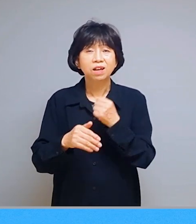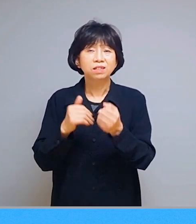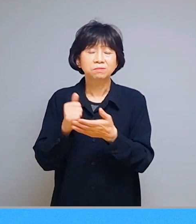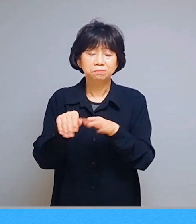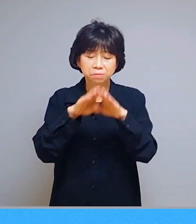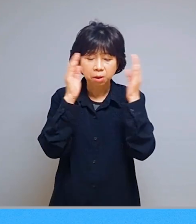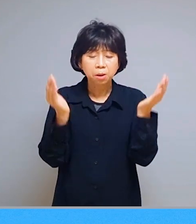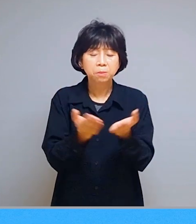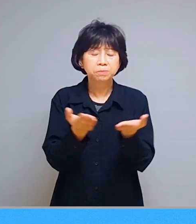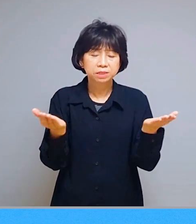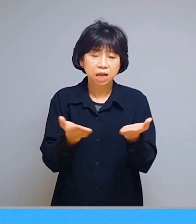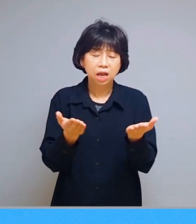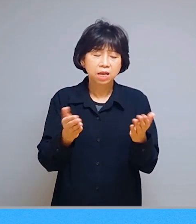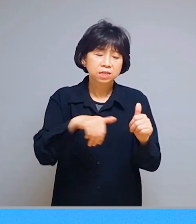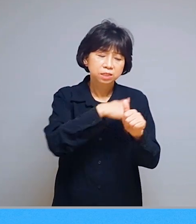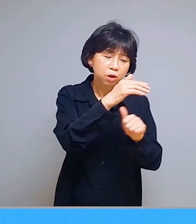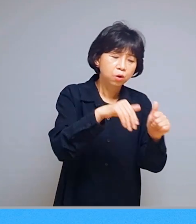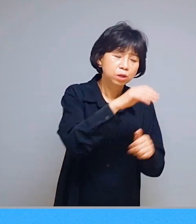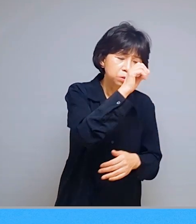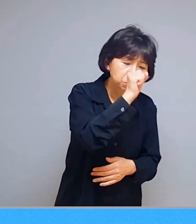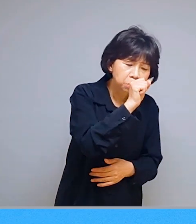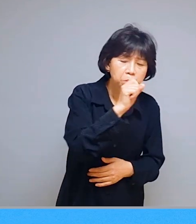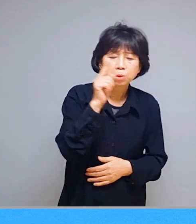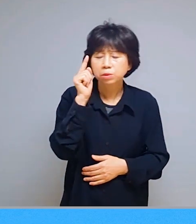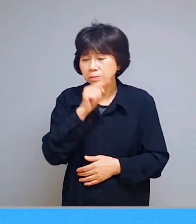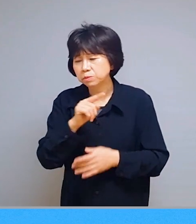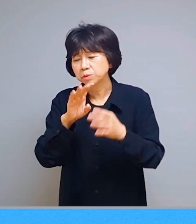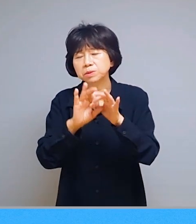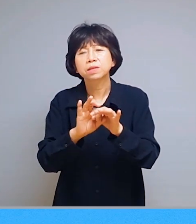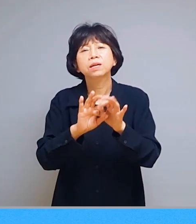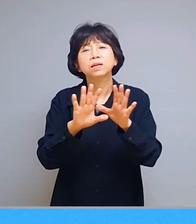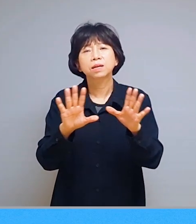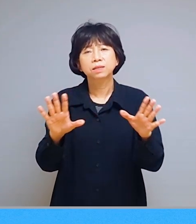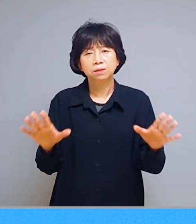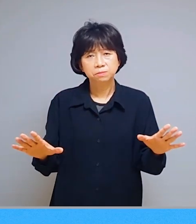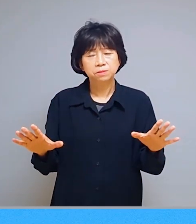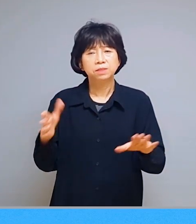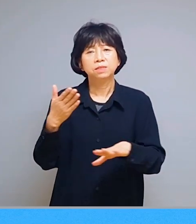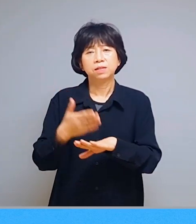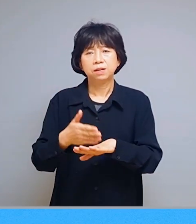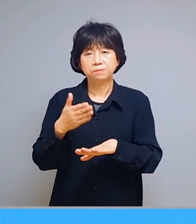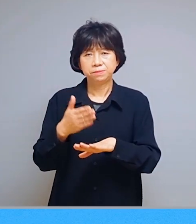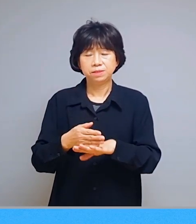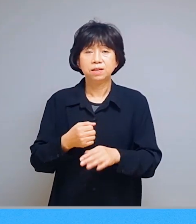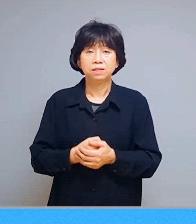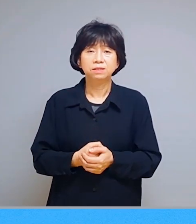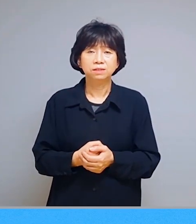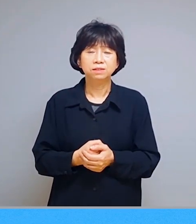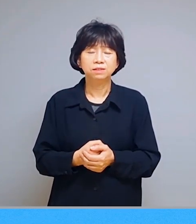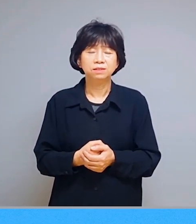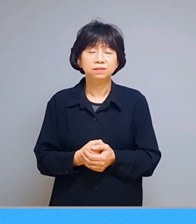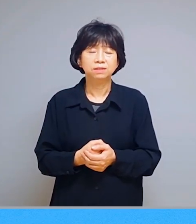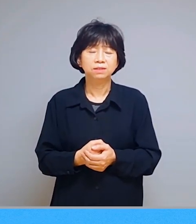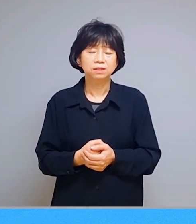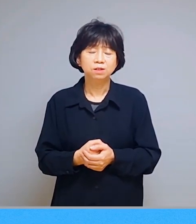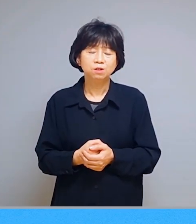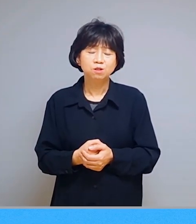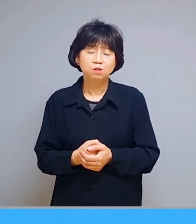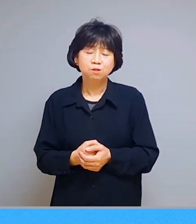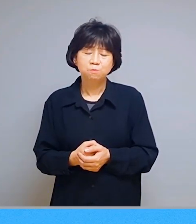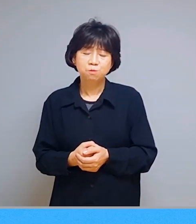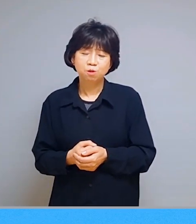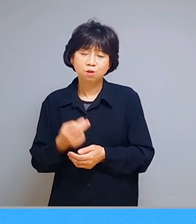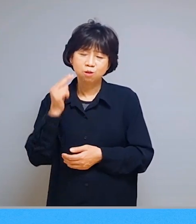범사는요, 상황이 좋아도 상황이 나빠도 감사할 수 있는 거예요. 폭풍이 다 지나고 난 다음에 사도